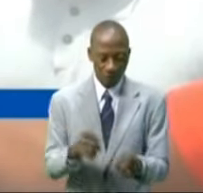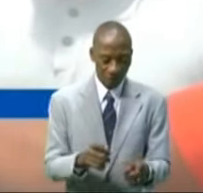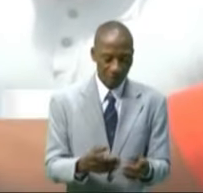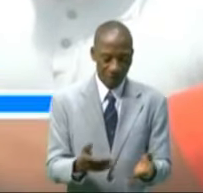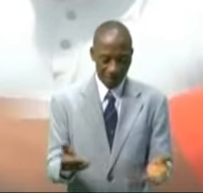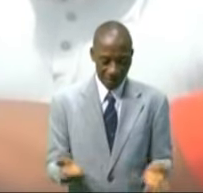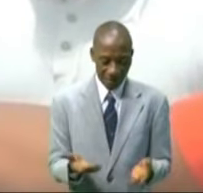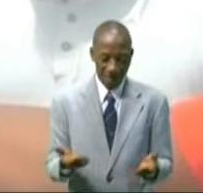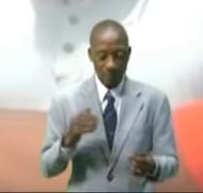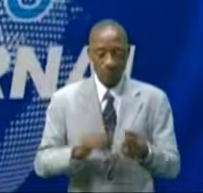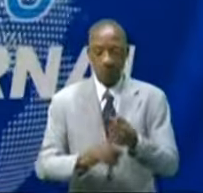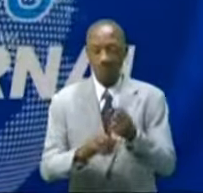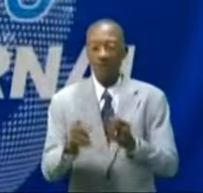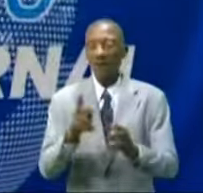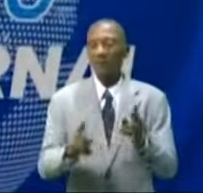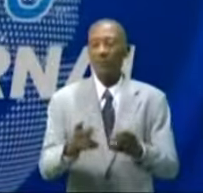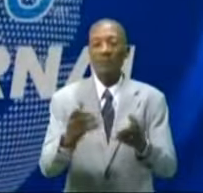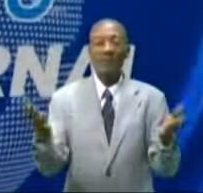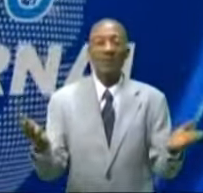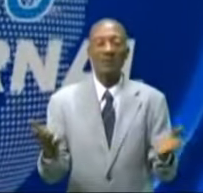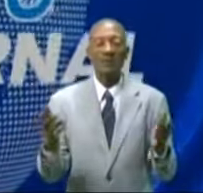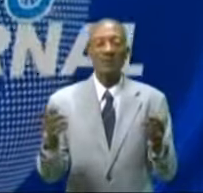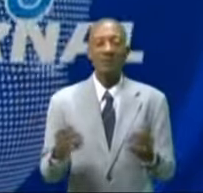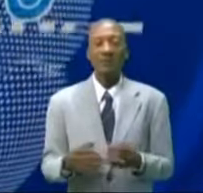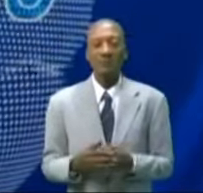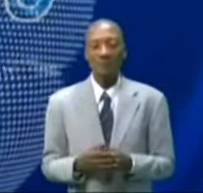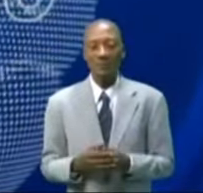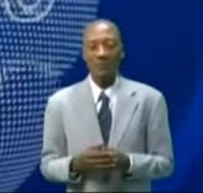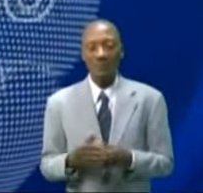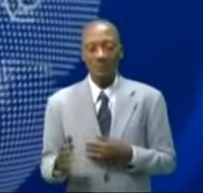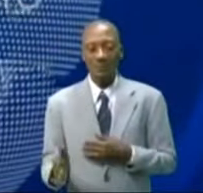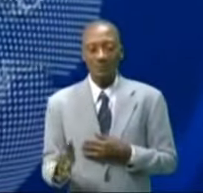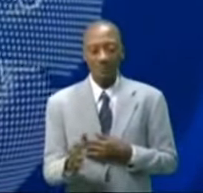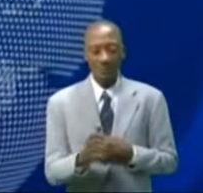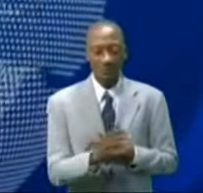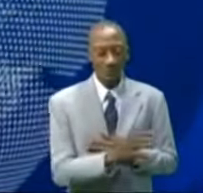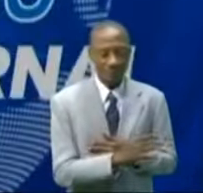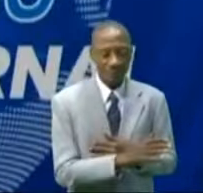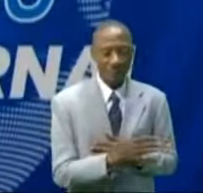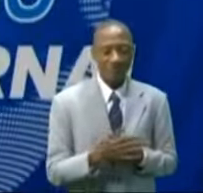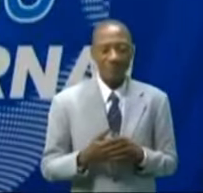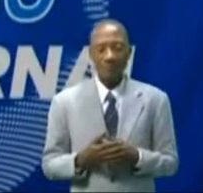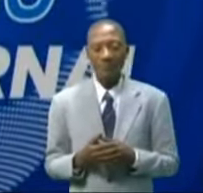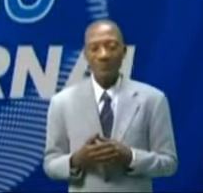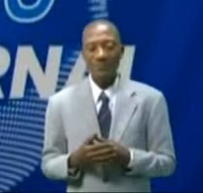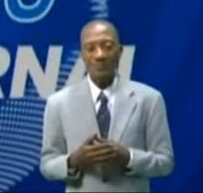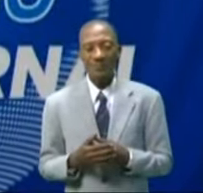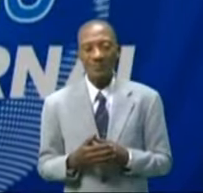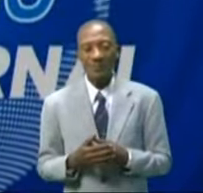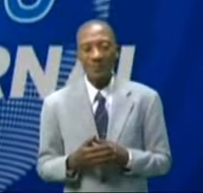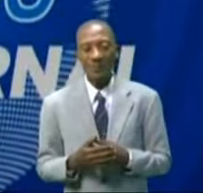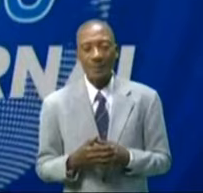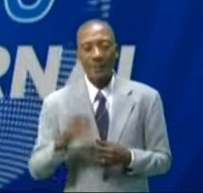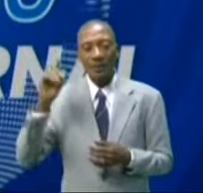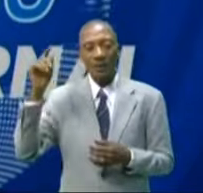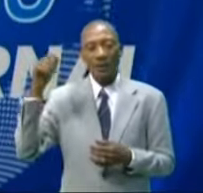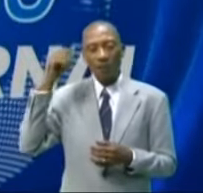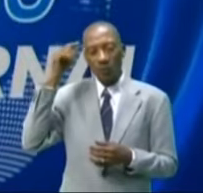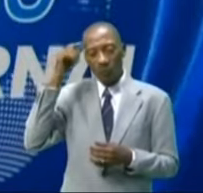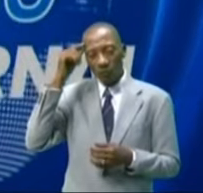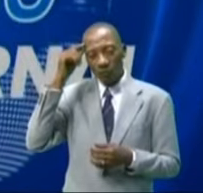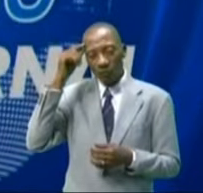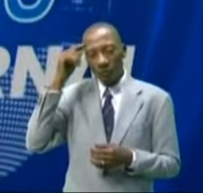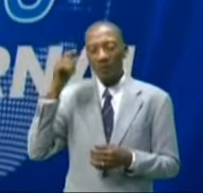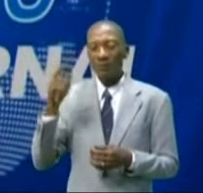doit nécessairement guérir. En sport, le gouvernement de la République poursuit avec sa politique de construction des